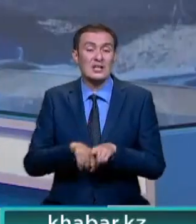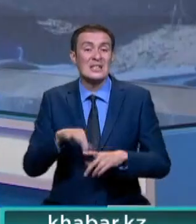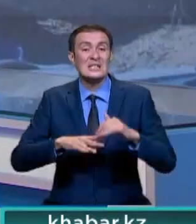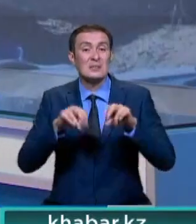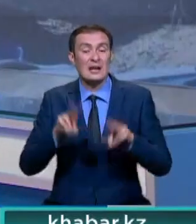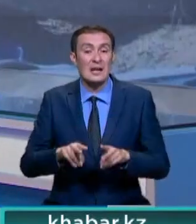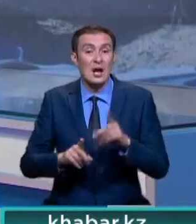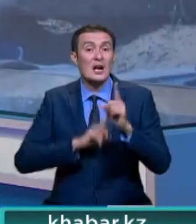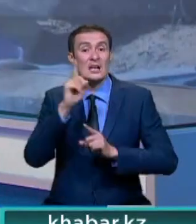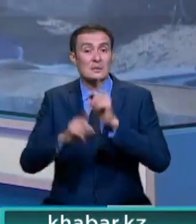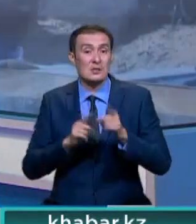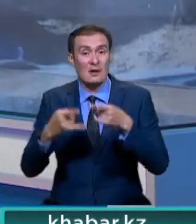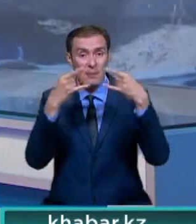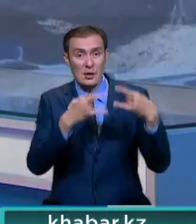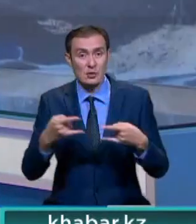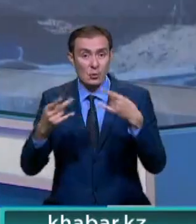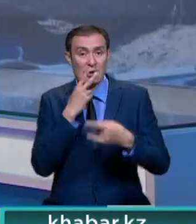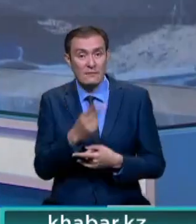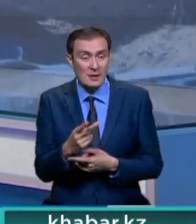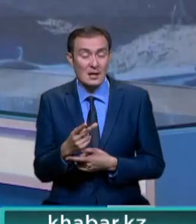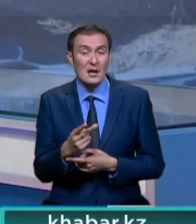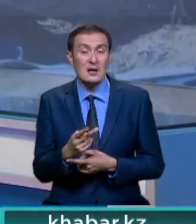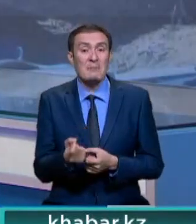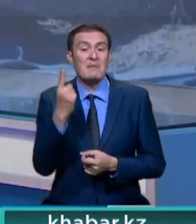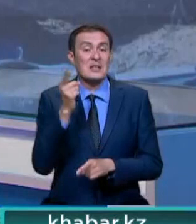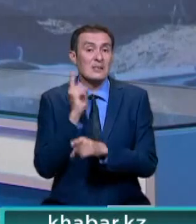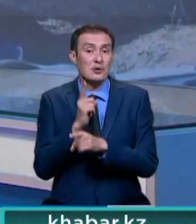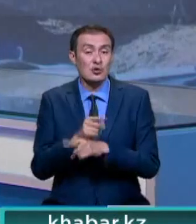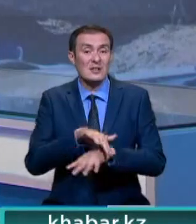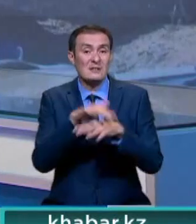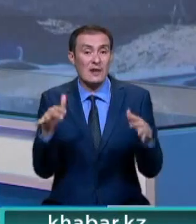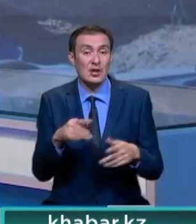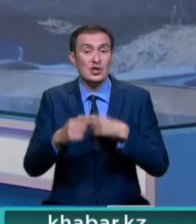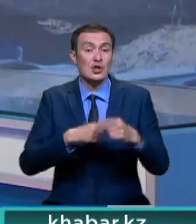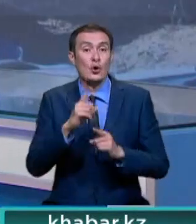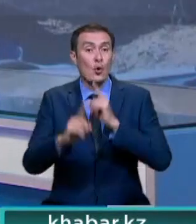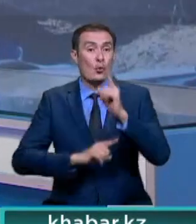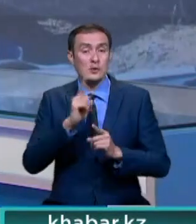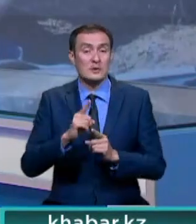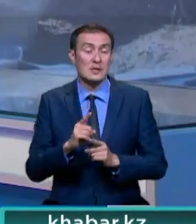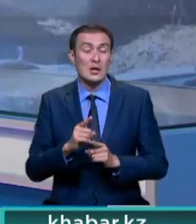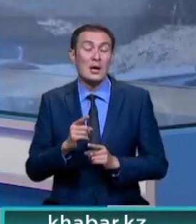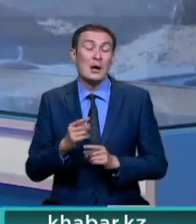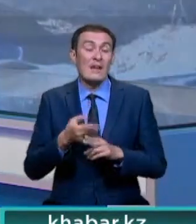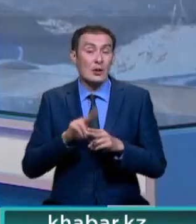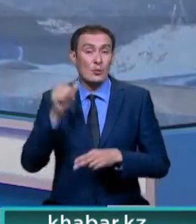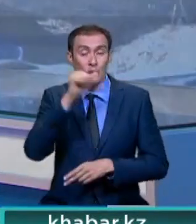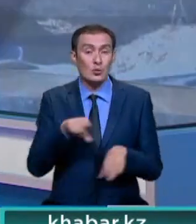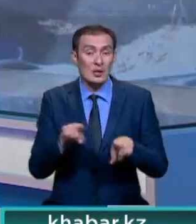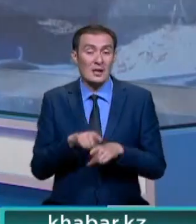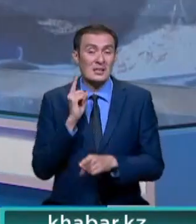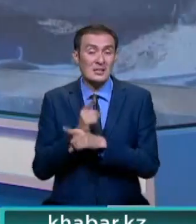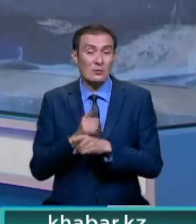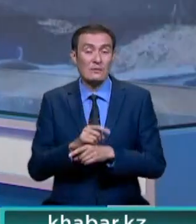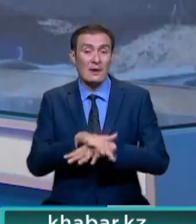специалисты космического мониторинга. Они отслеживают появление несанкционированных свалок с космоса с помощью спутника. В этом году таких